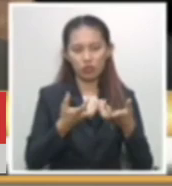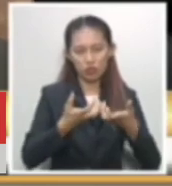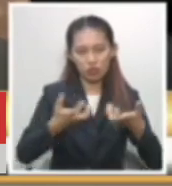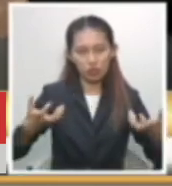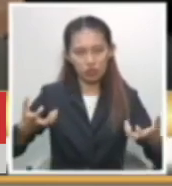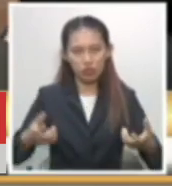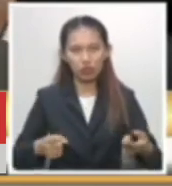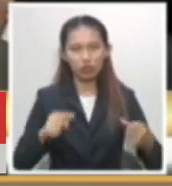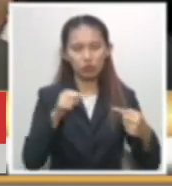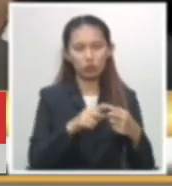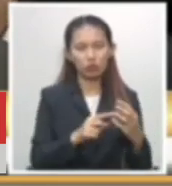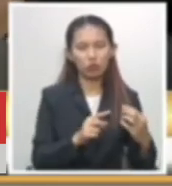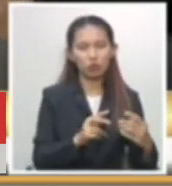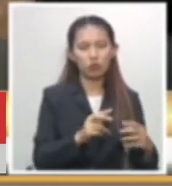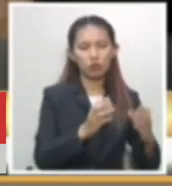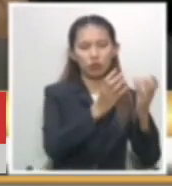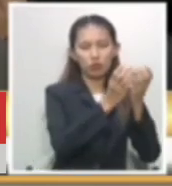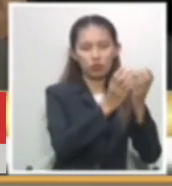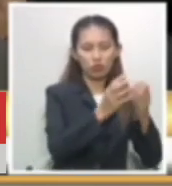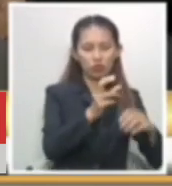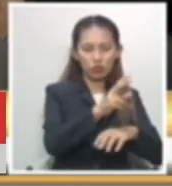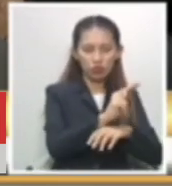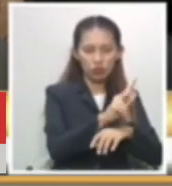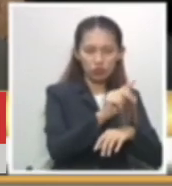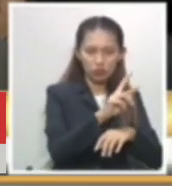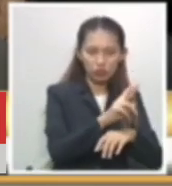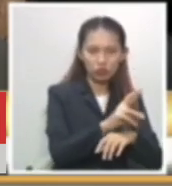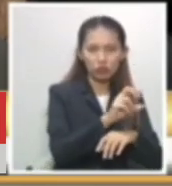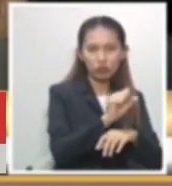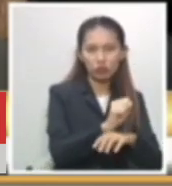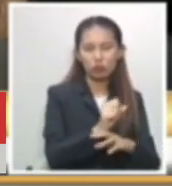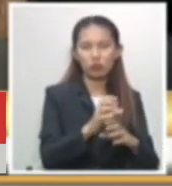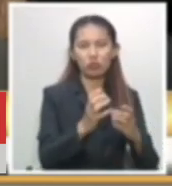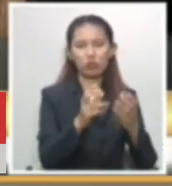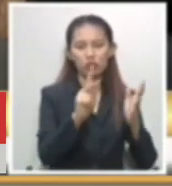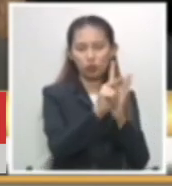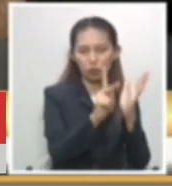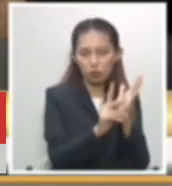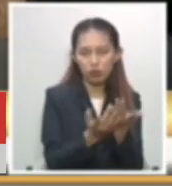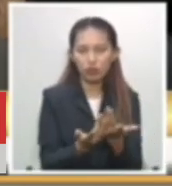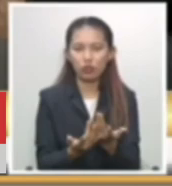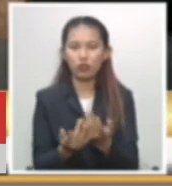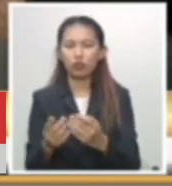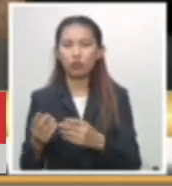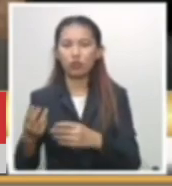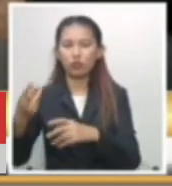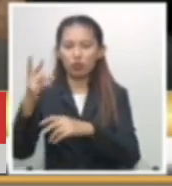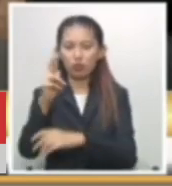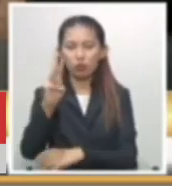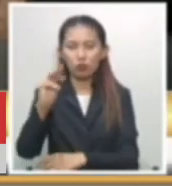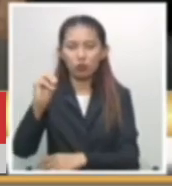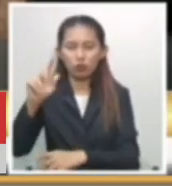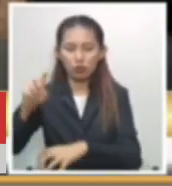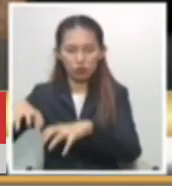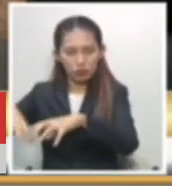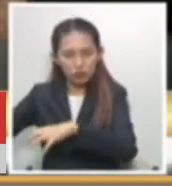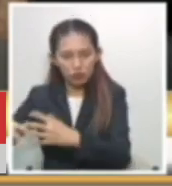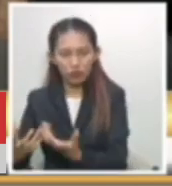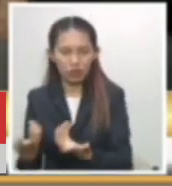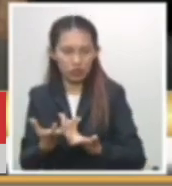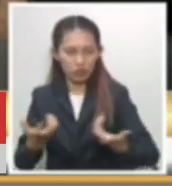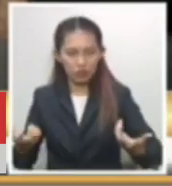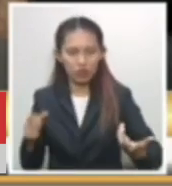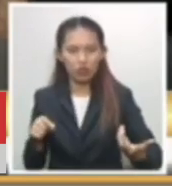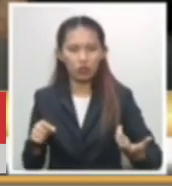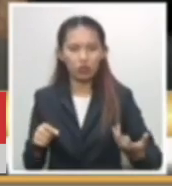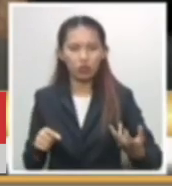ติบัญญัติต้องแยกคณะรัฐมนตรีอำนาจบริหารและศาลและมาตรา125